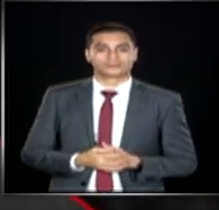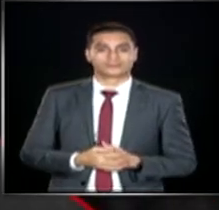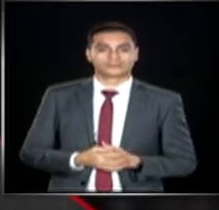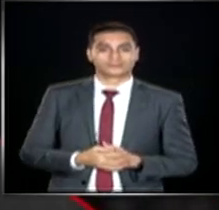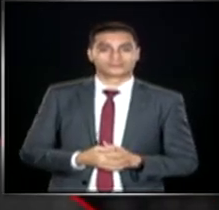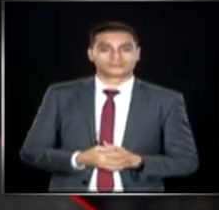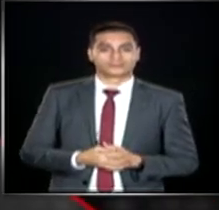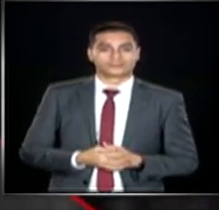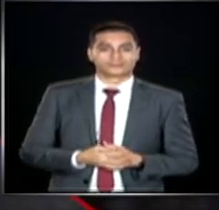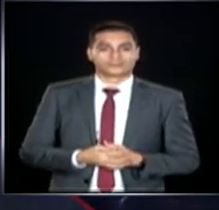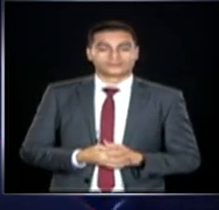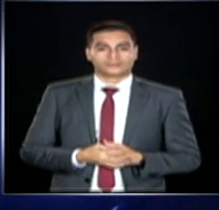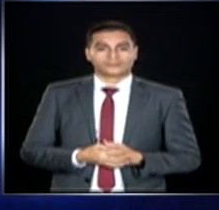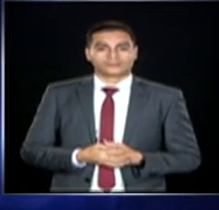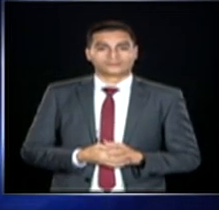تحت الضغط.